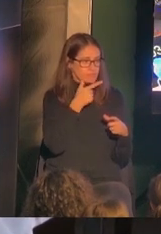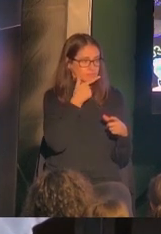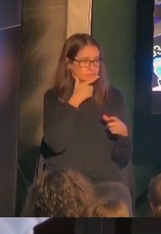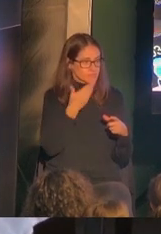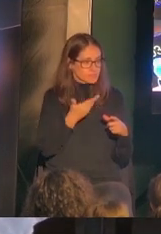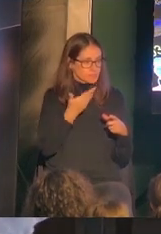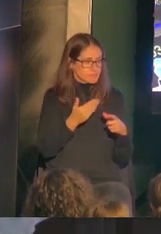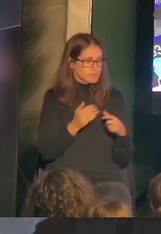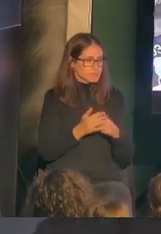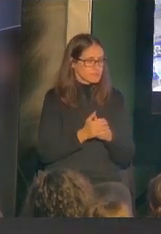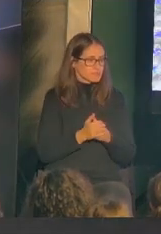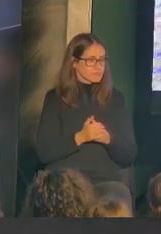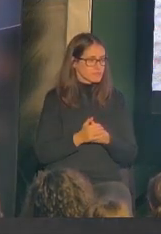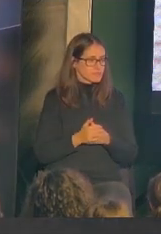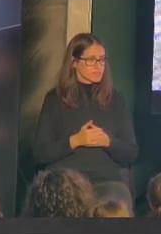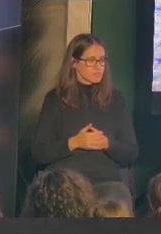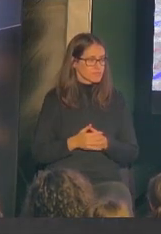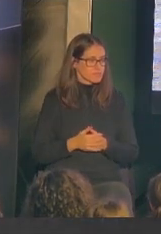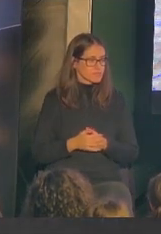importants.